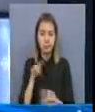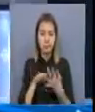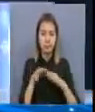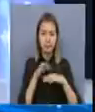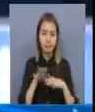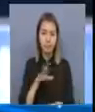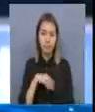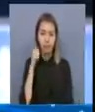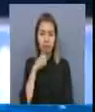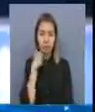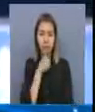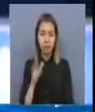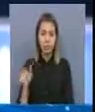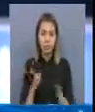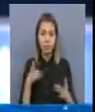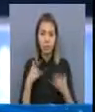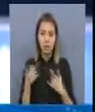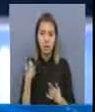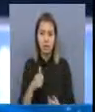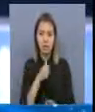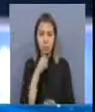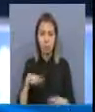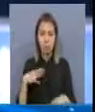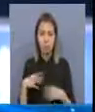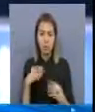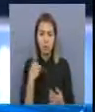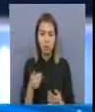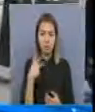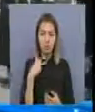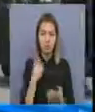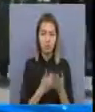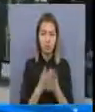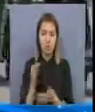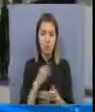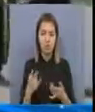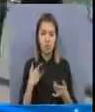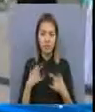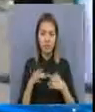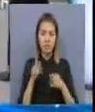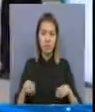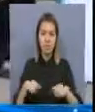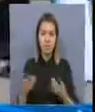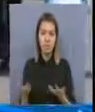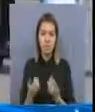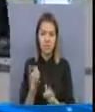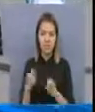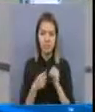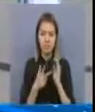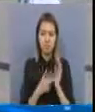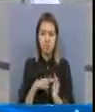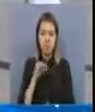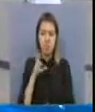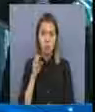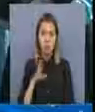өтті. Дәстүрлі ән, күй, терме жанрларында сайысқа түскен өнерпаздардың 30-ға жуығы облыстық кезеңге жолдама алды. Олар 18